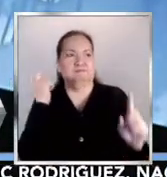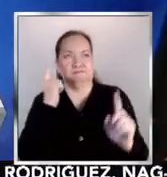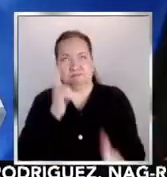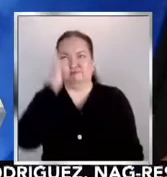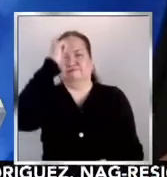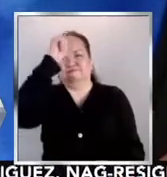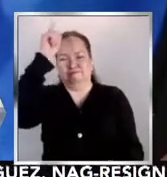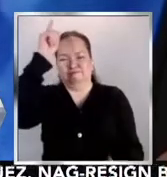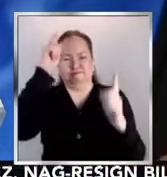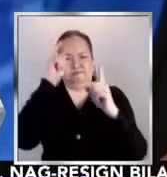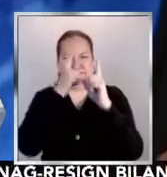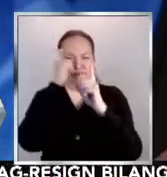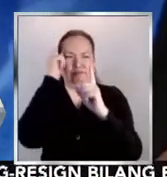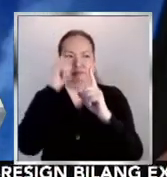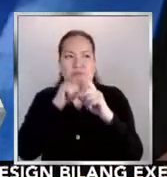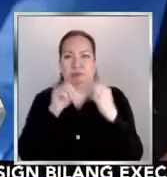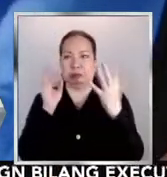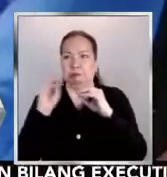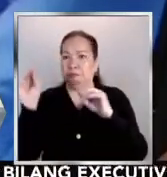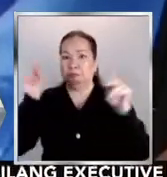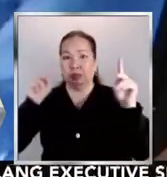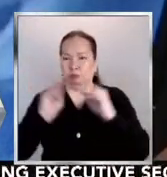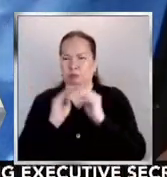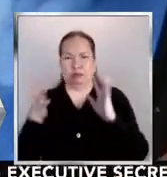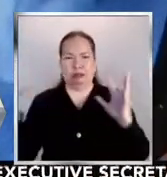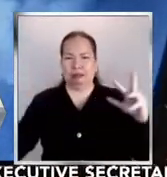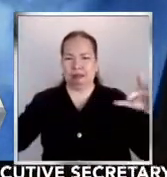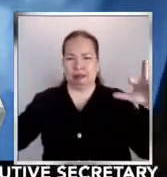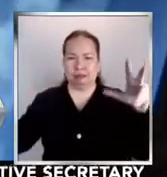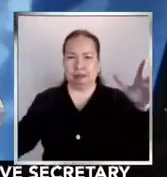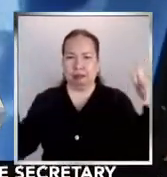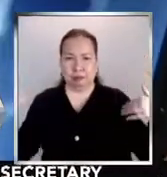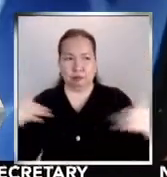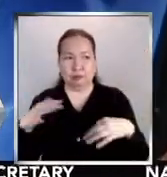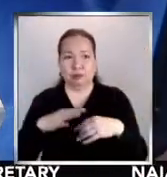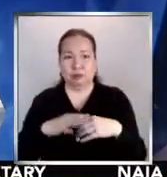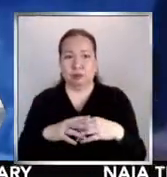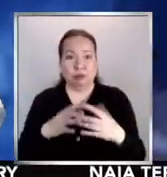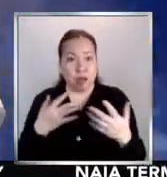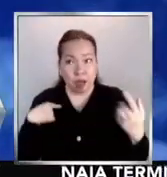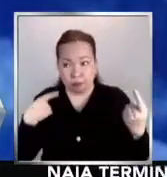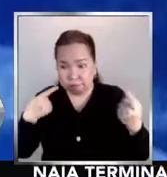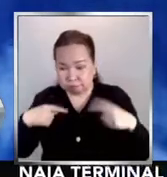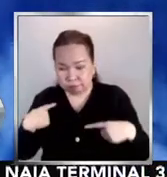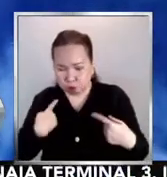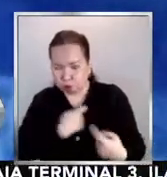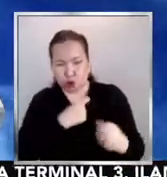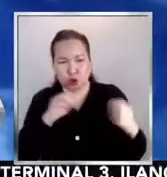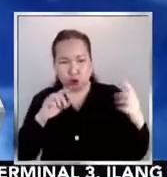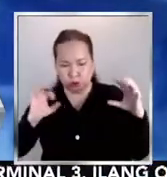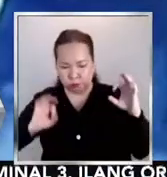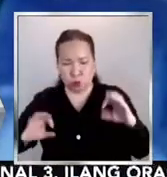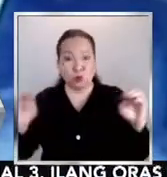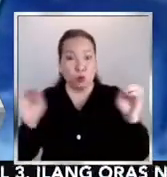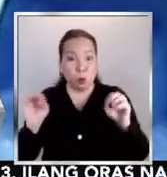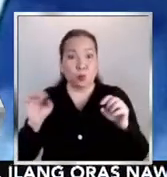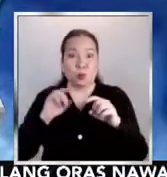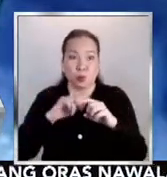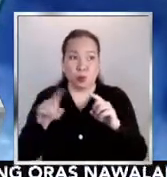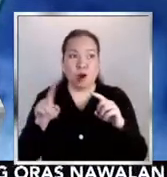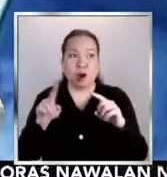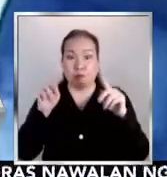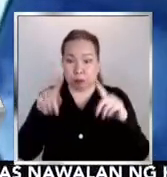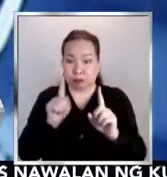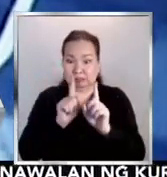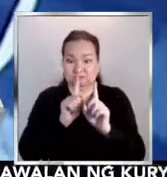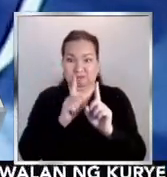pataas. Nagtakbuhan palabas ang mga customer. Wala namang nasaktan sa insidente. Pero sumabay din sa paglabas ng mga tao ang